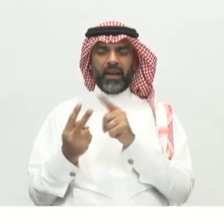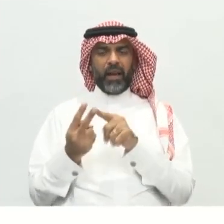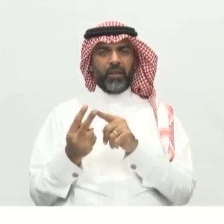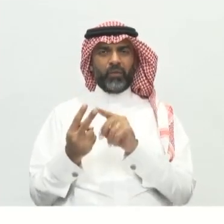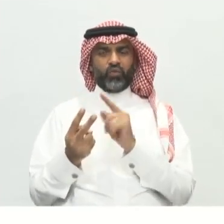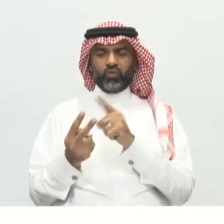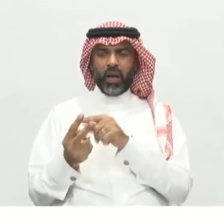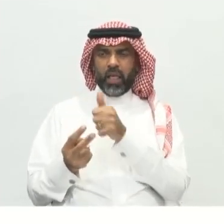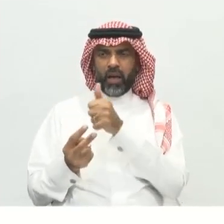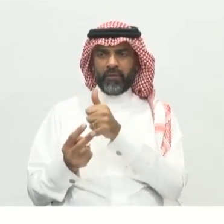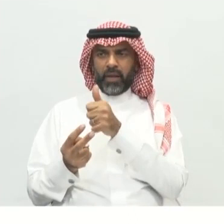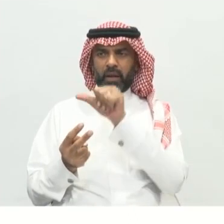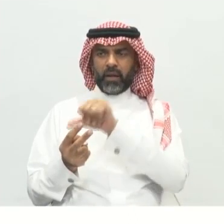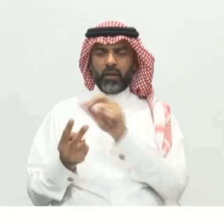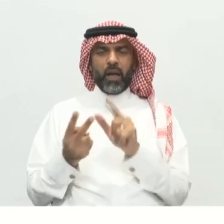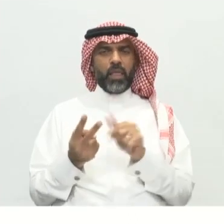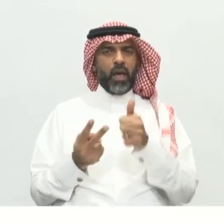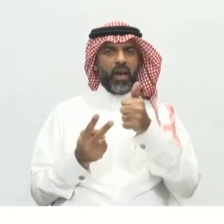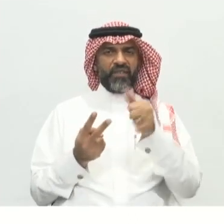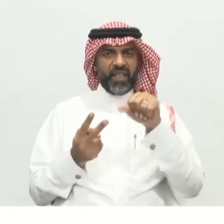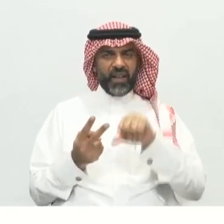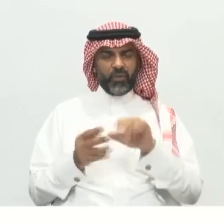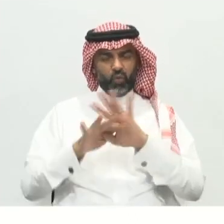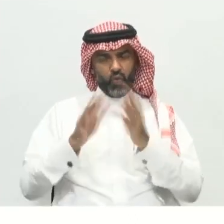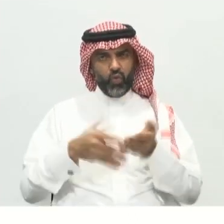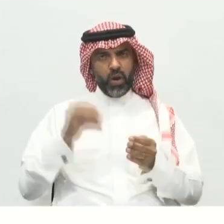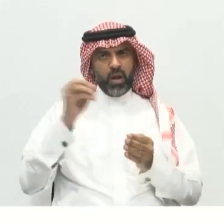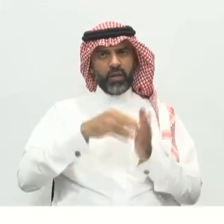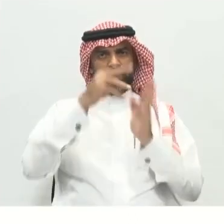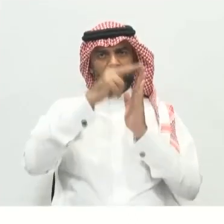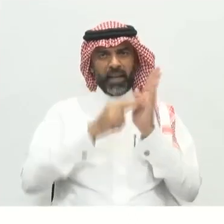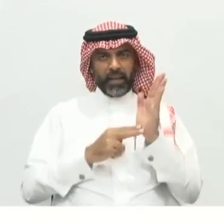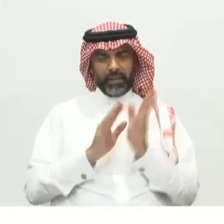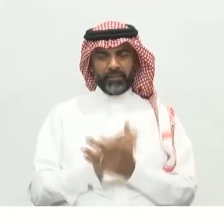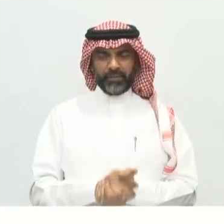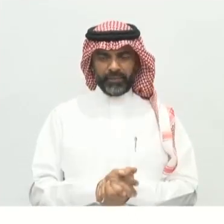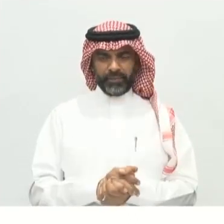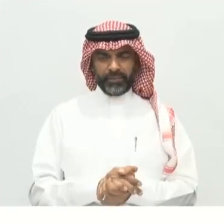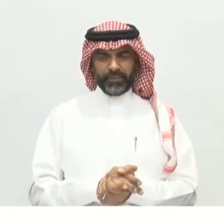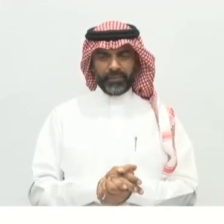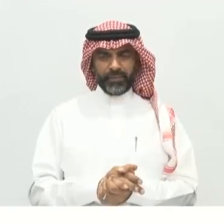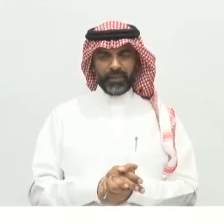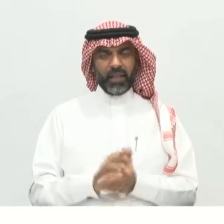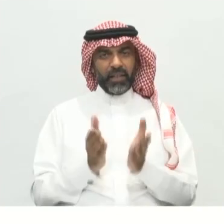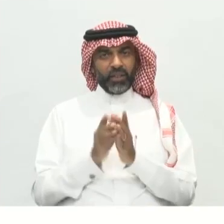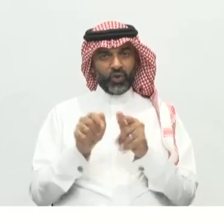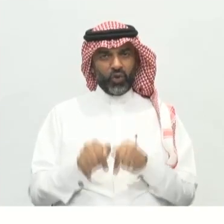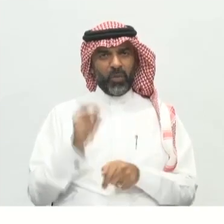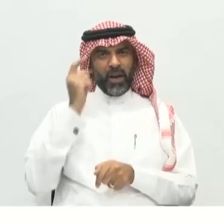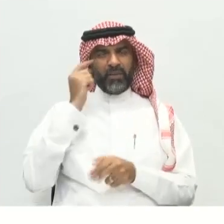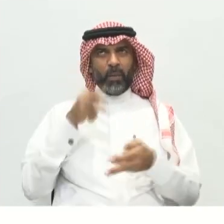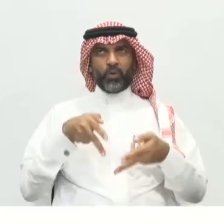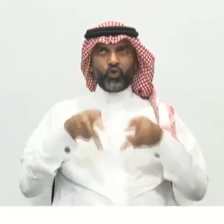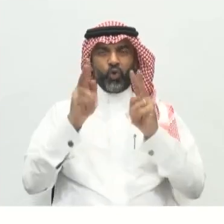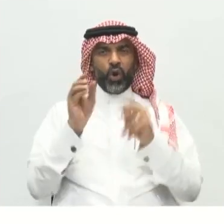اليها ومقارنتهم ومعرفه مزايا وعيوب كل منهما تعرفنا في درس اليوم على مشروع